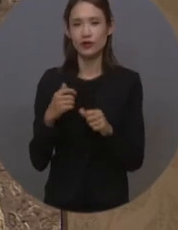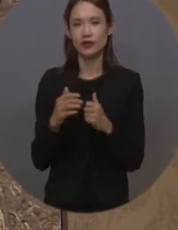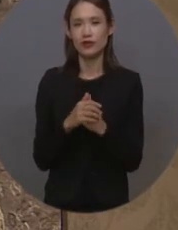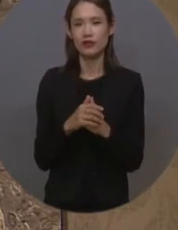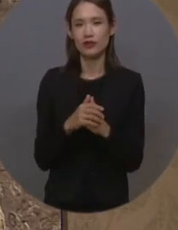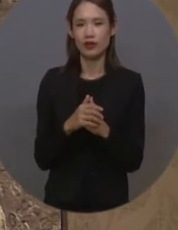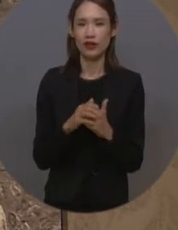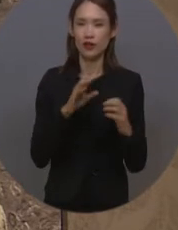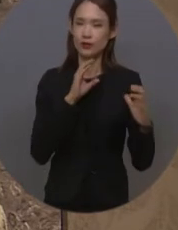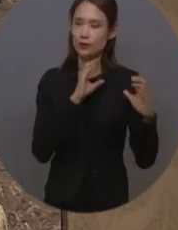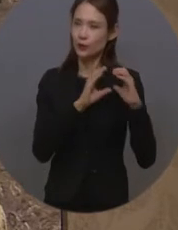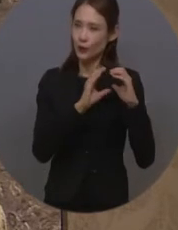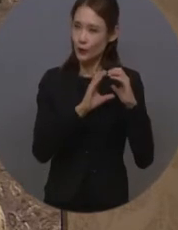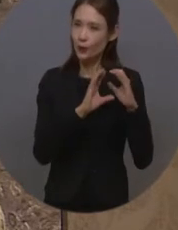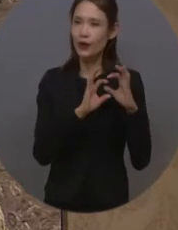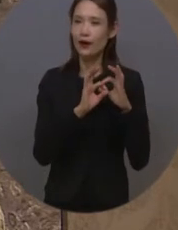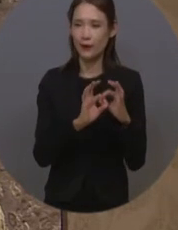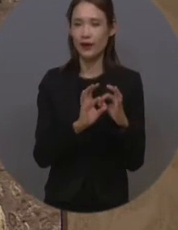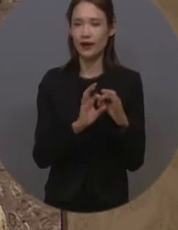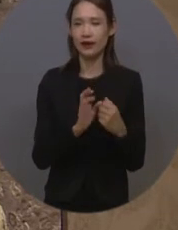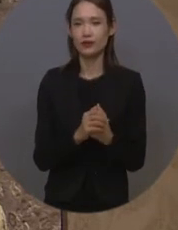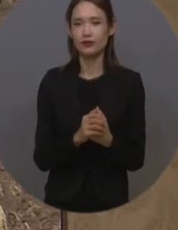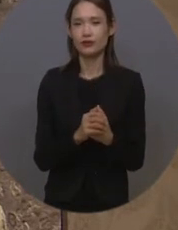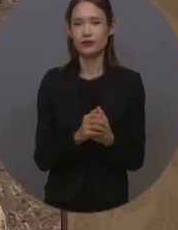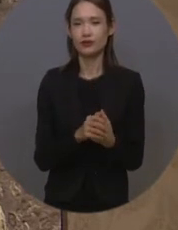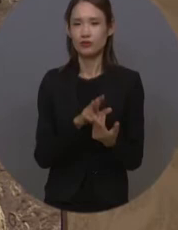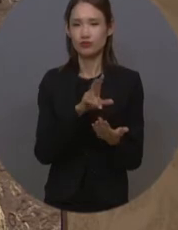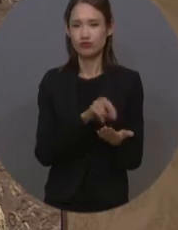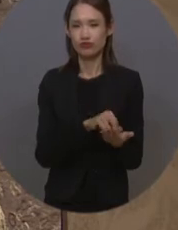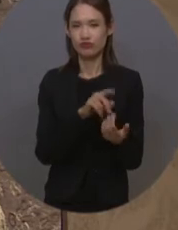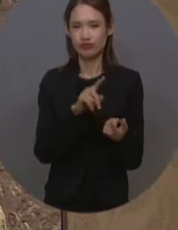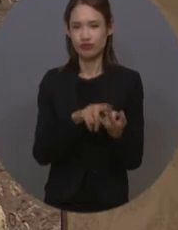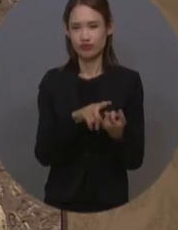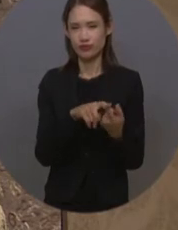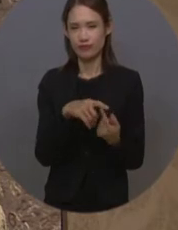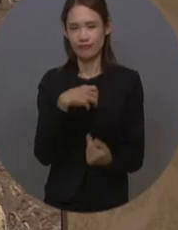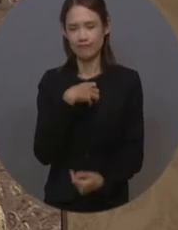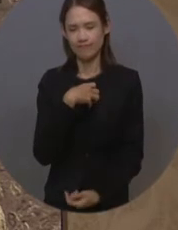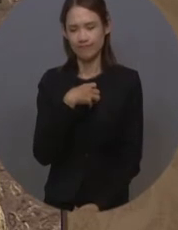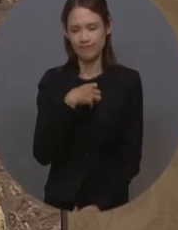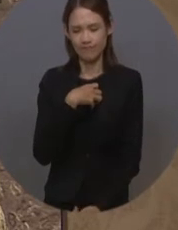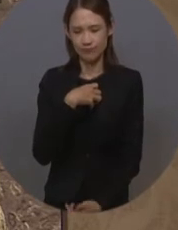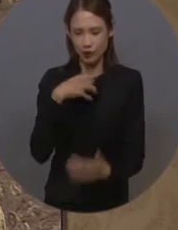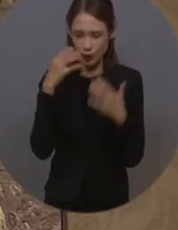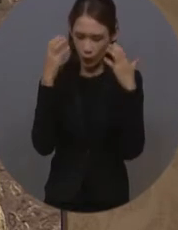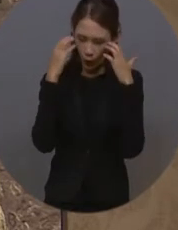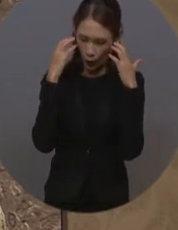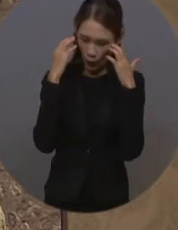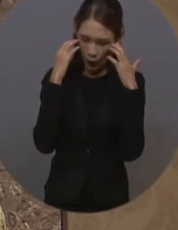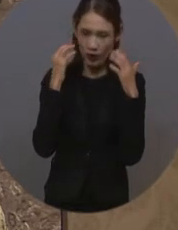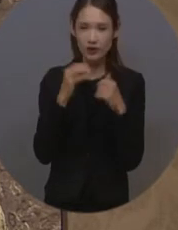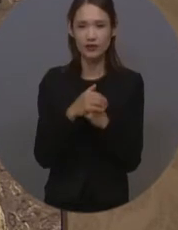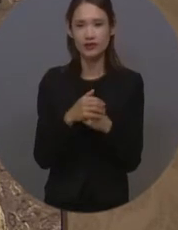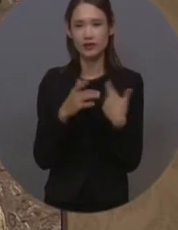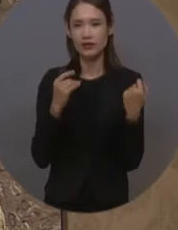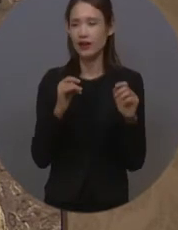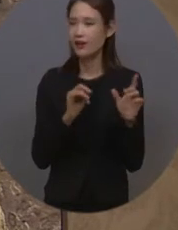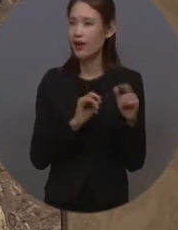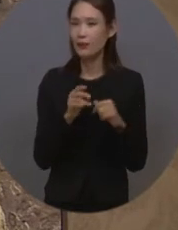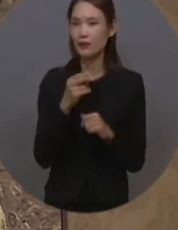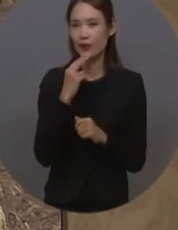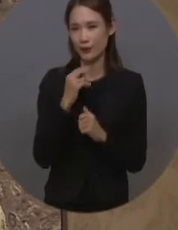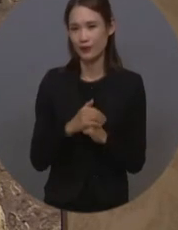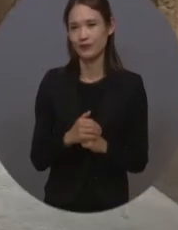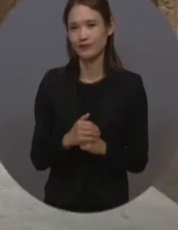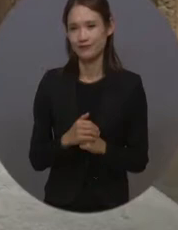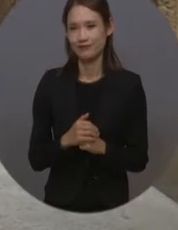아주 소통에 관한 문제를 저희들이 가지고 고통스러워하거나 이런 부분들은 거의 없다고 보죠.